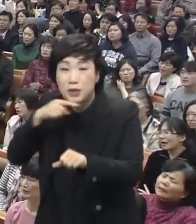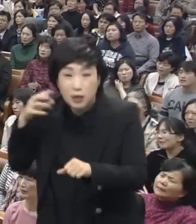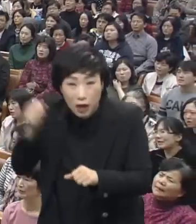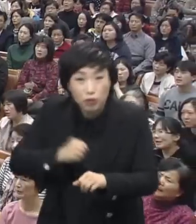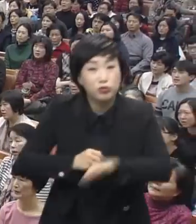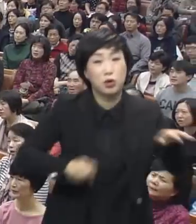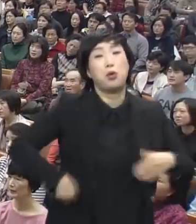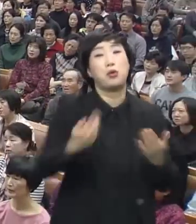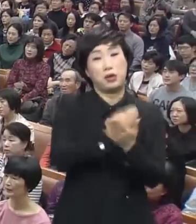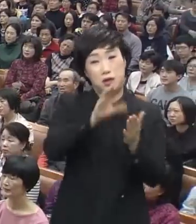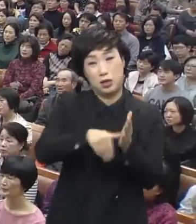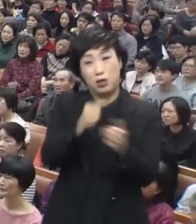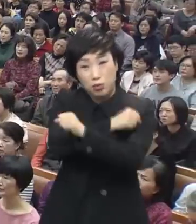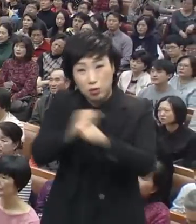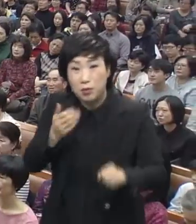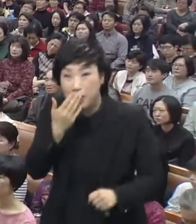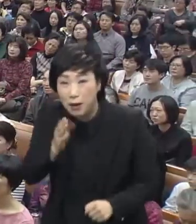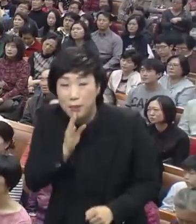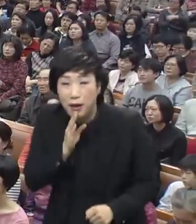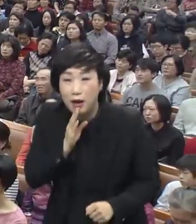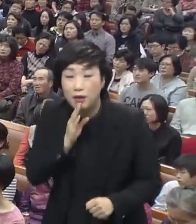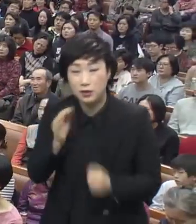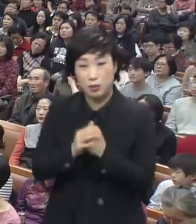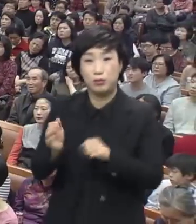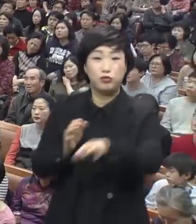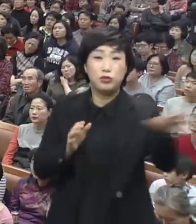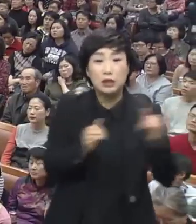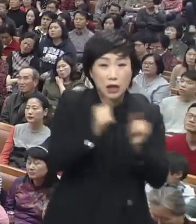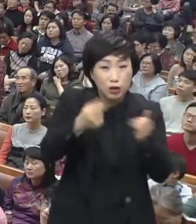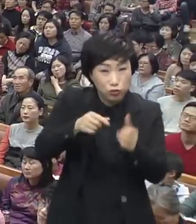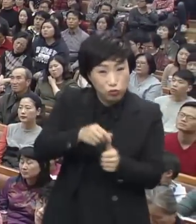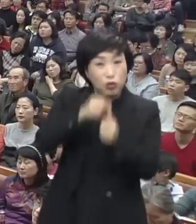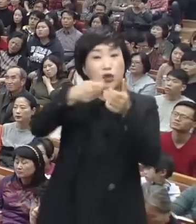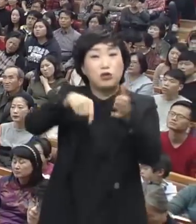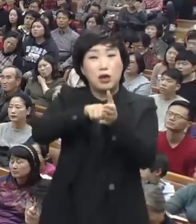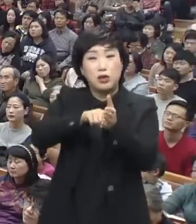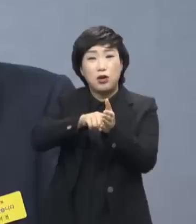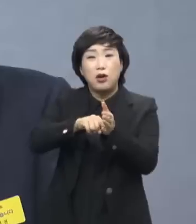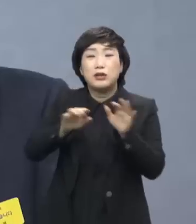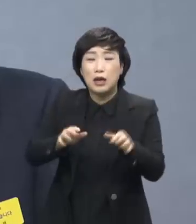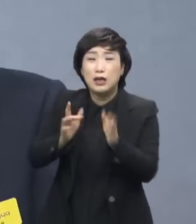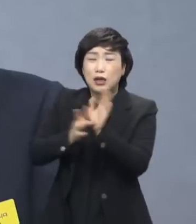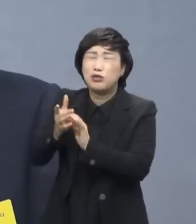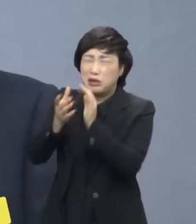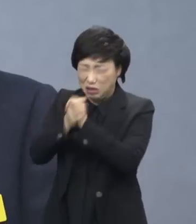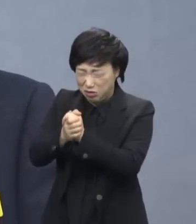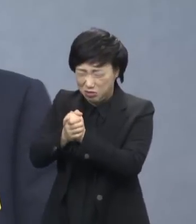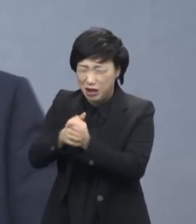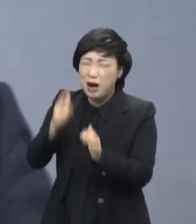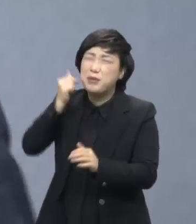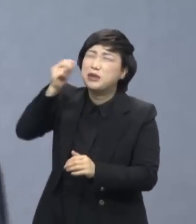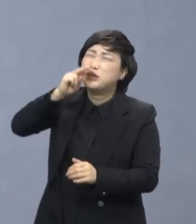받는다. 그러니 우리를 위해서 구원하기 위해서 아버지 앞에 아버지요.